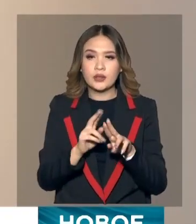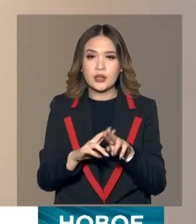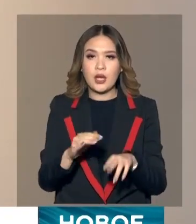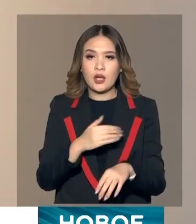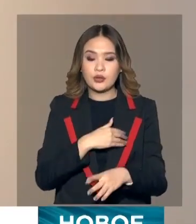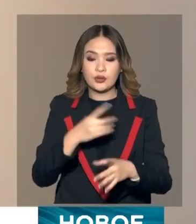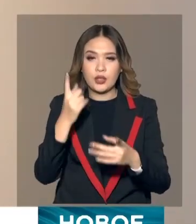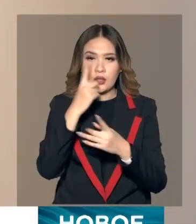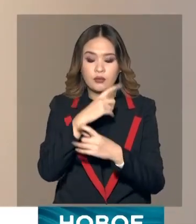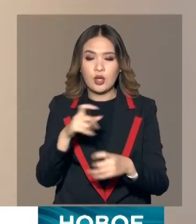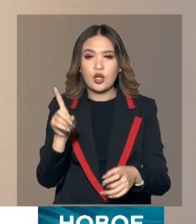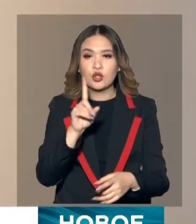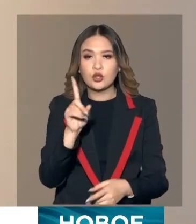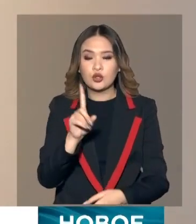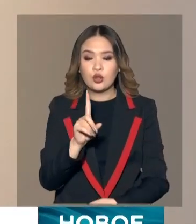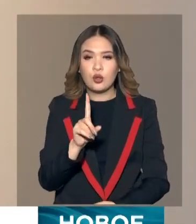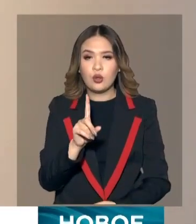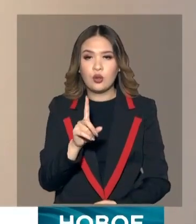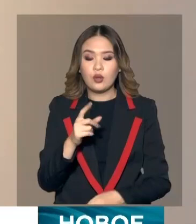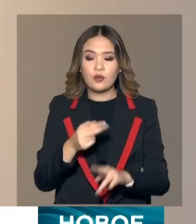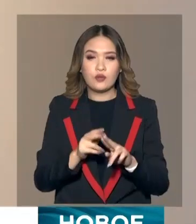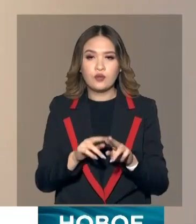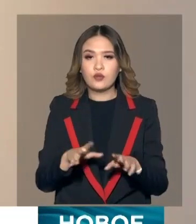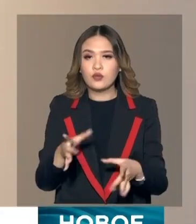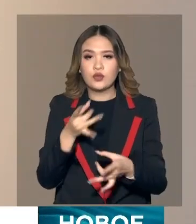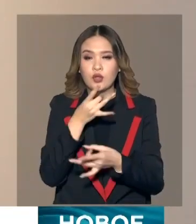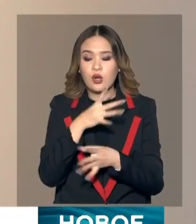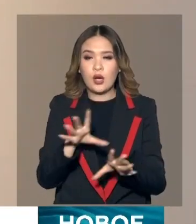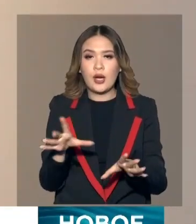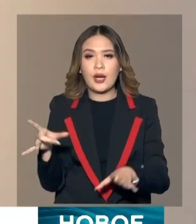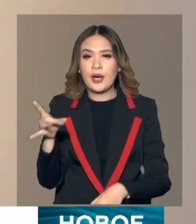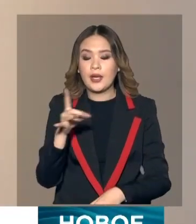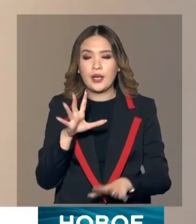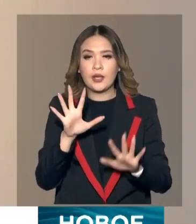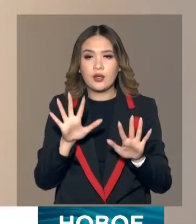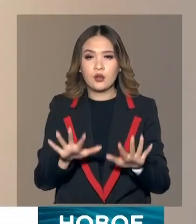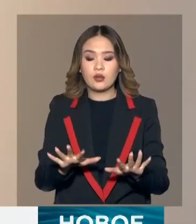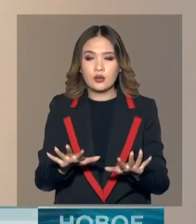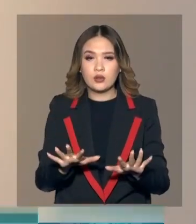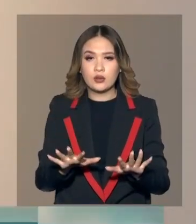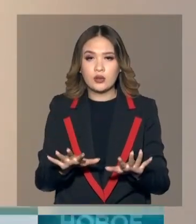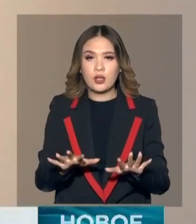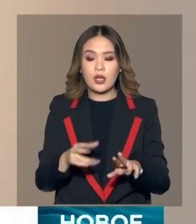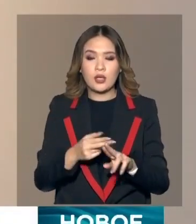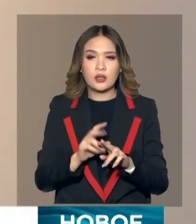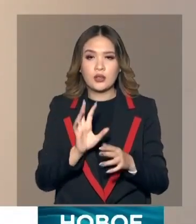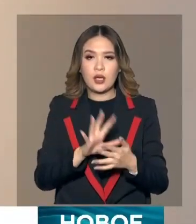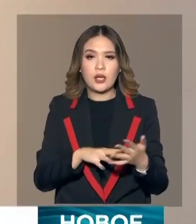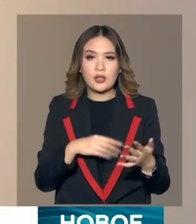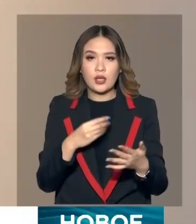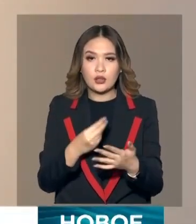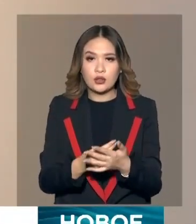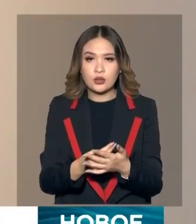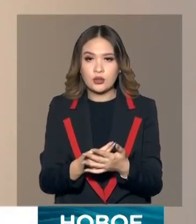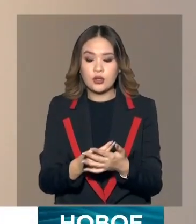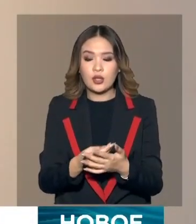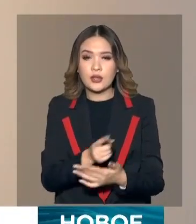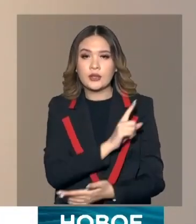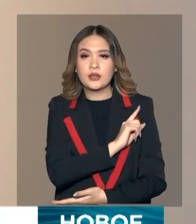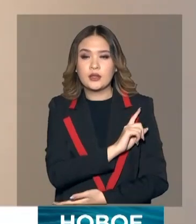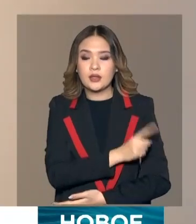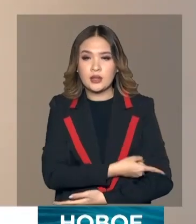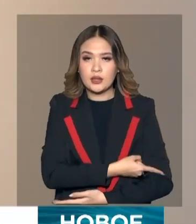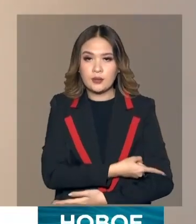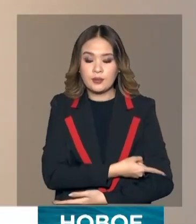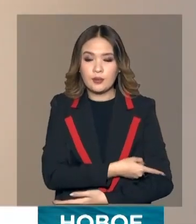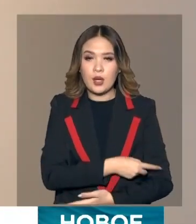что все равно регион является достаточно сильным в